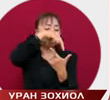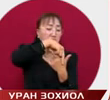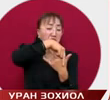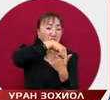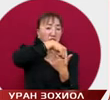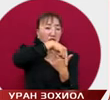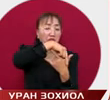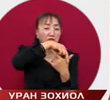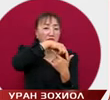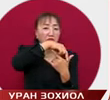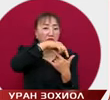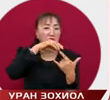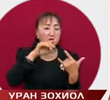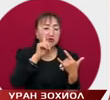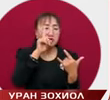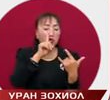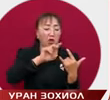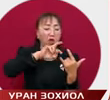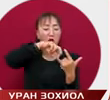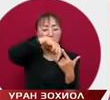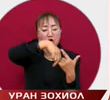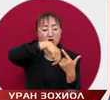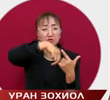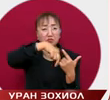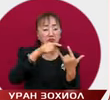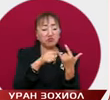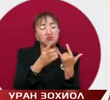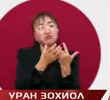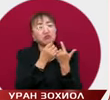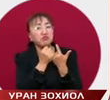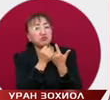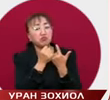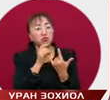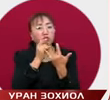сүүлчийнх нь хойд бүхийг нь тэрч аргаш гарч суугаад явцгаад гэсэн.